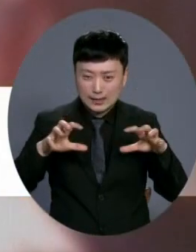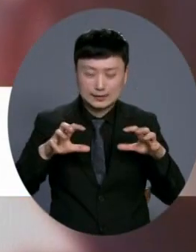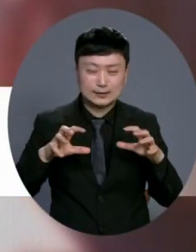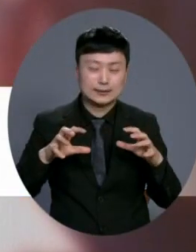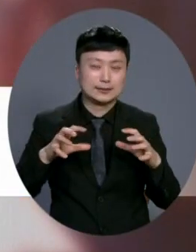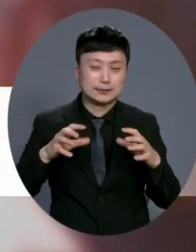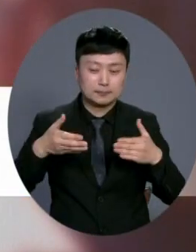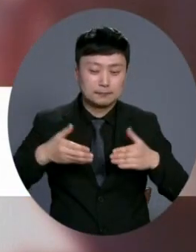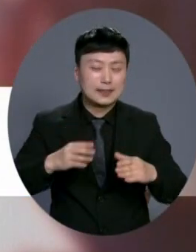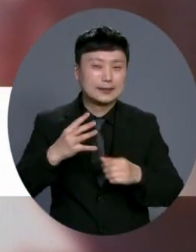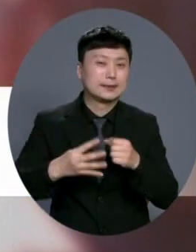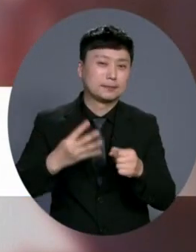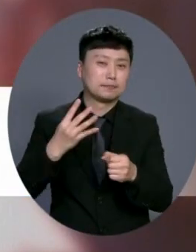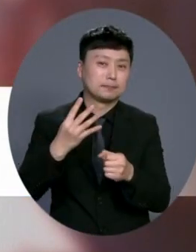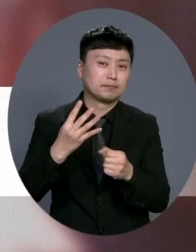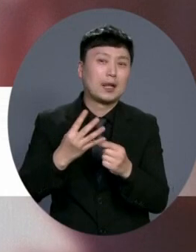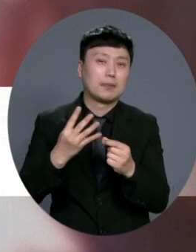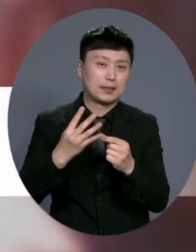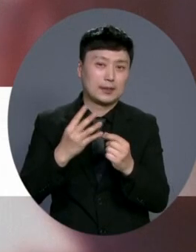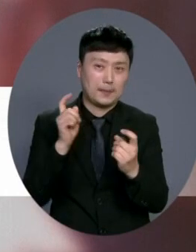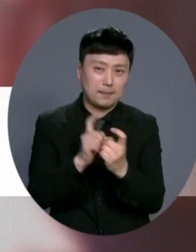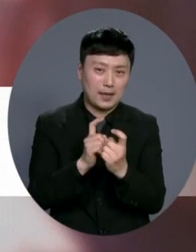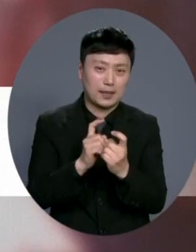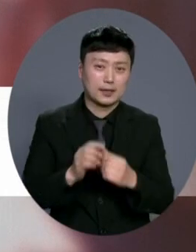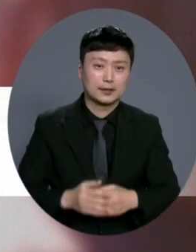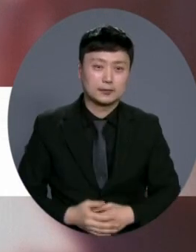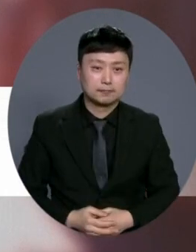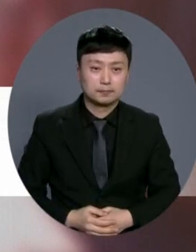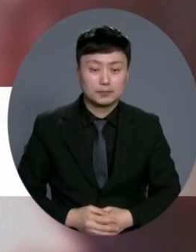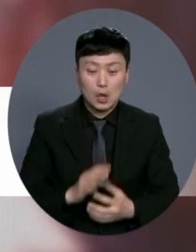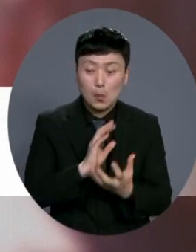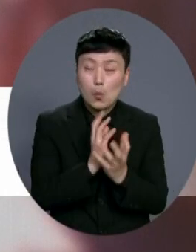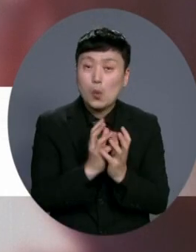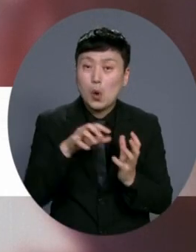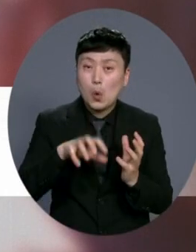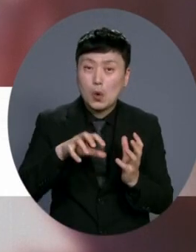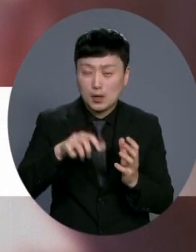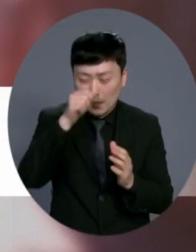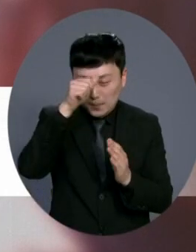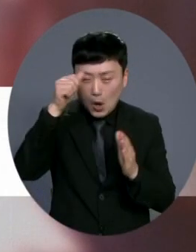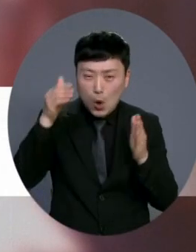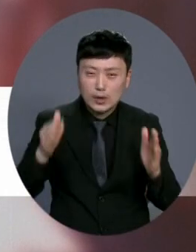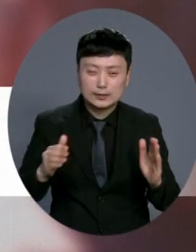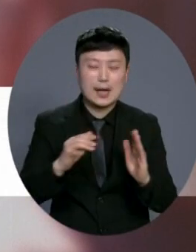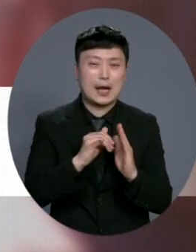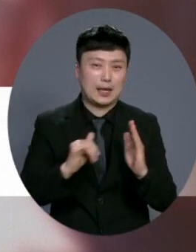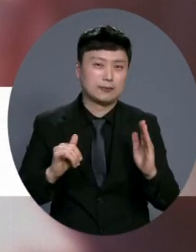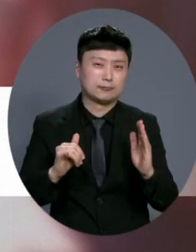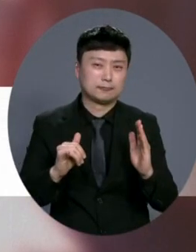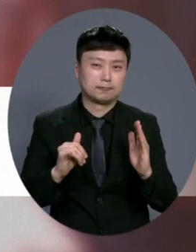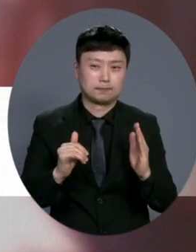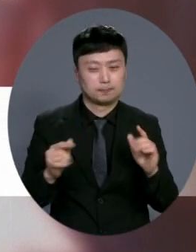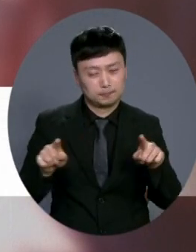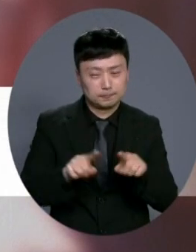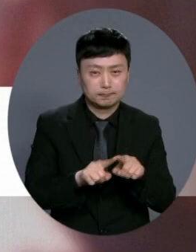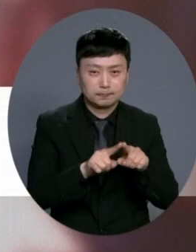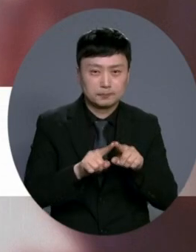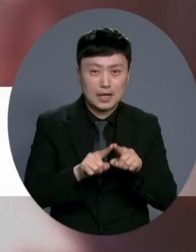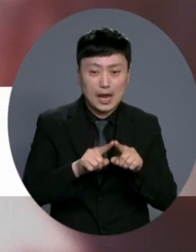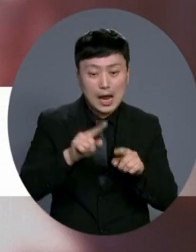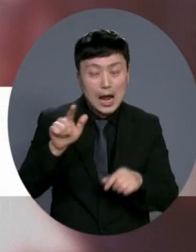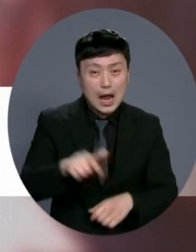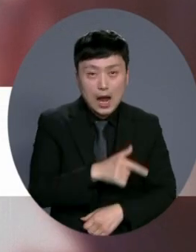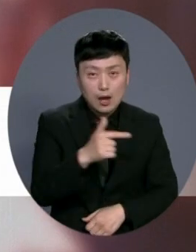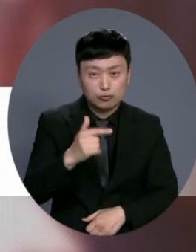맞았습니다 지난해 봉화 수목원의 평생 가족이 된 뒤 처음 맞는 생일이기도 한데요 지난 주말 하루에만